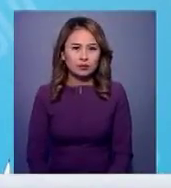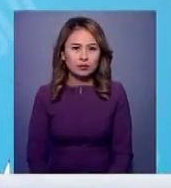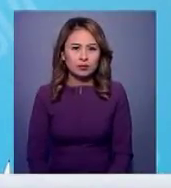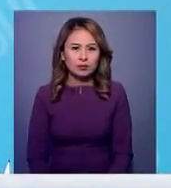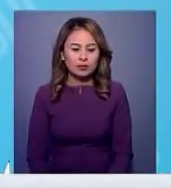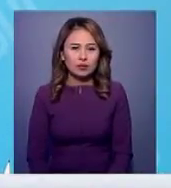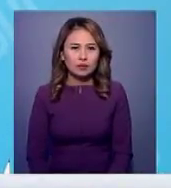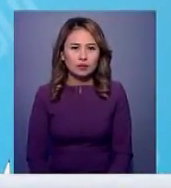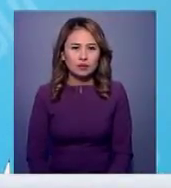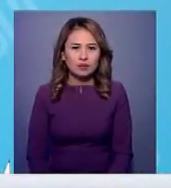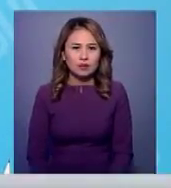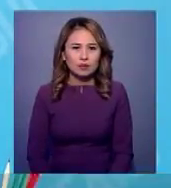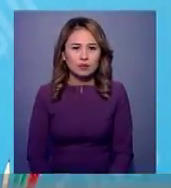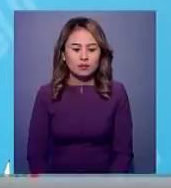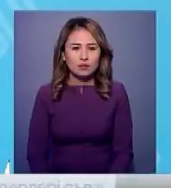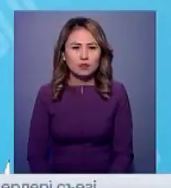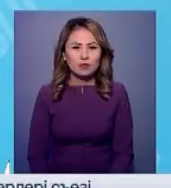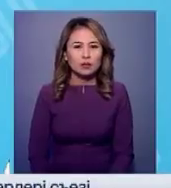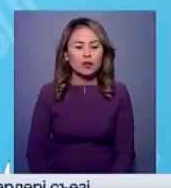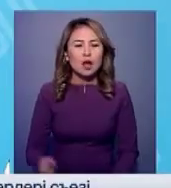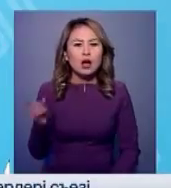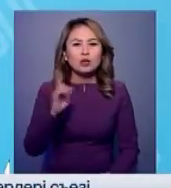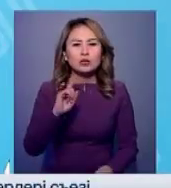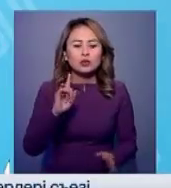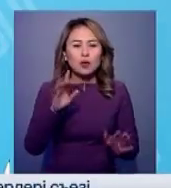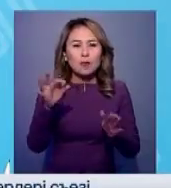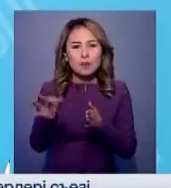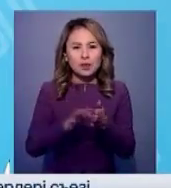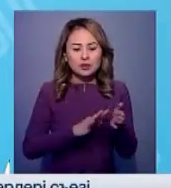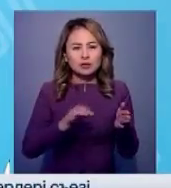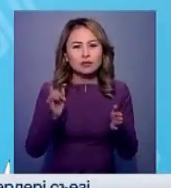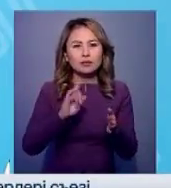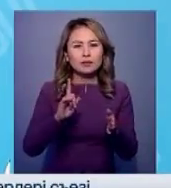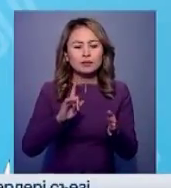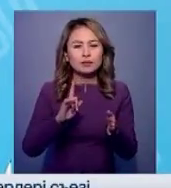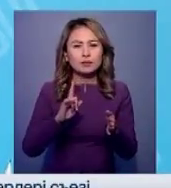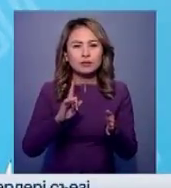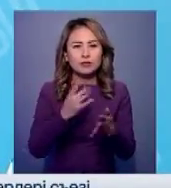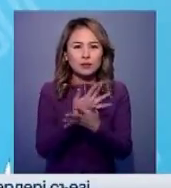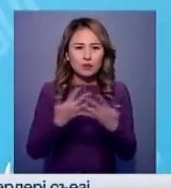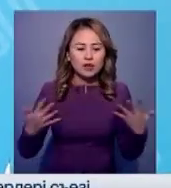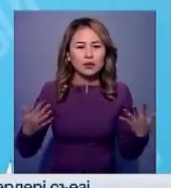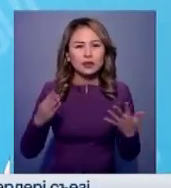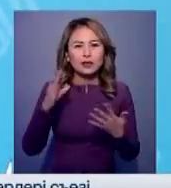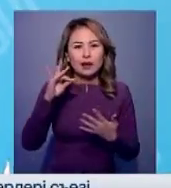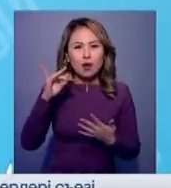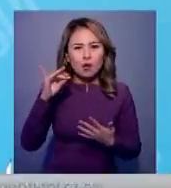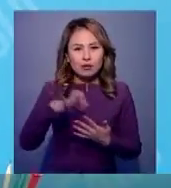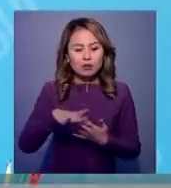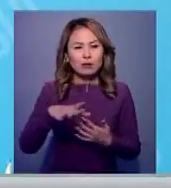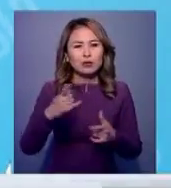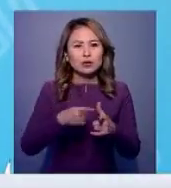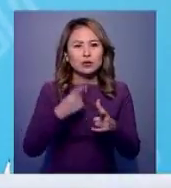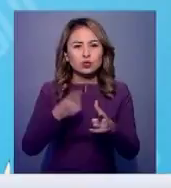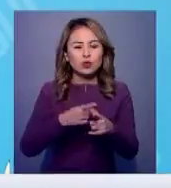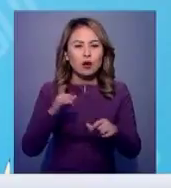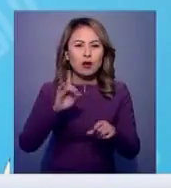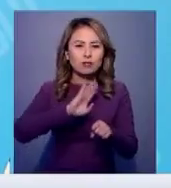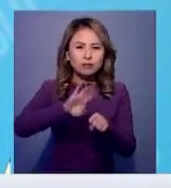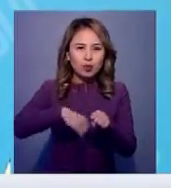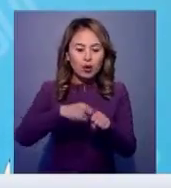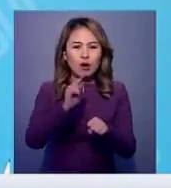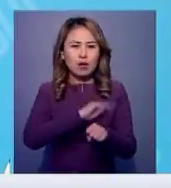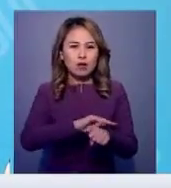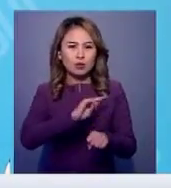Жалған ұрандарды желеу еткен жасанды діни құндылықтар террорды насихаттаушылардың қырып жою